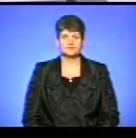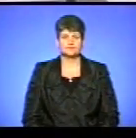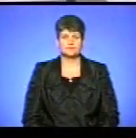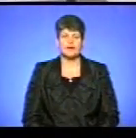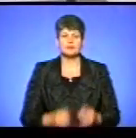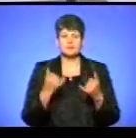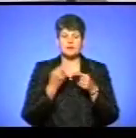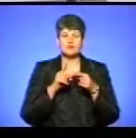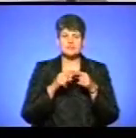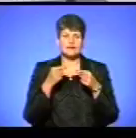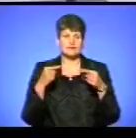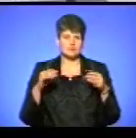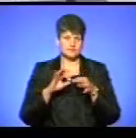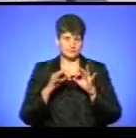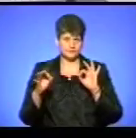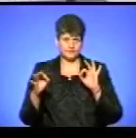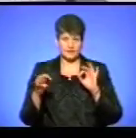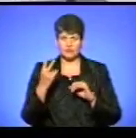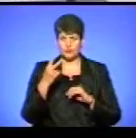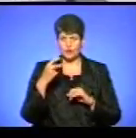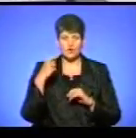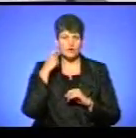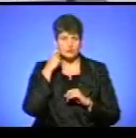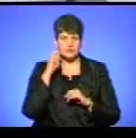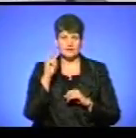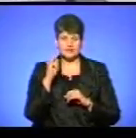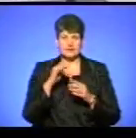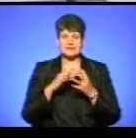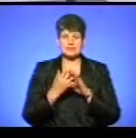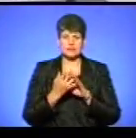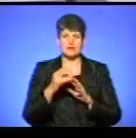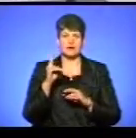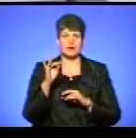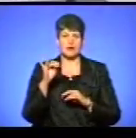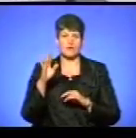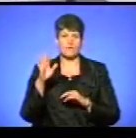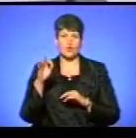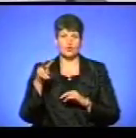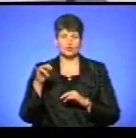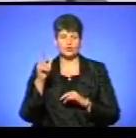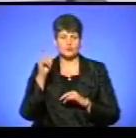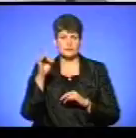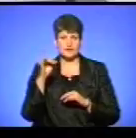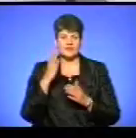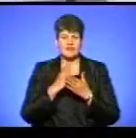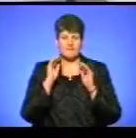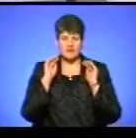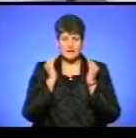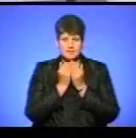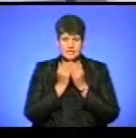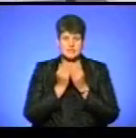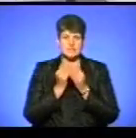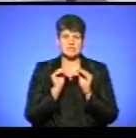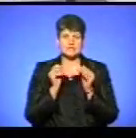А тепер про це та інше детальніше. Дворічна дитина із села Криволуки Чортківського району перебуває у реанімації із закритою